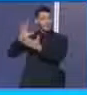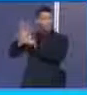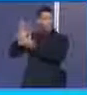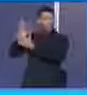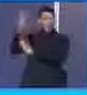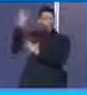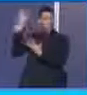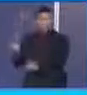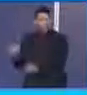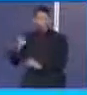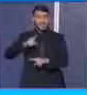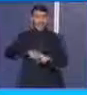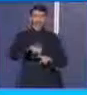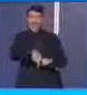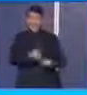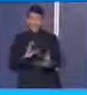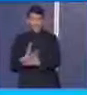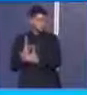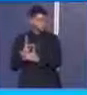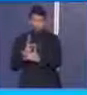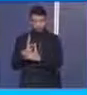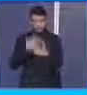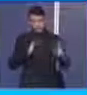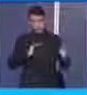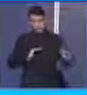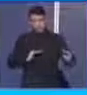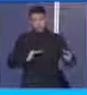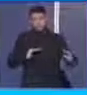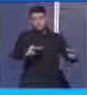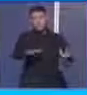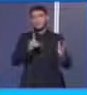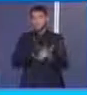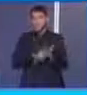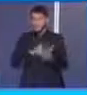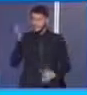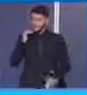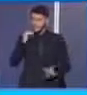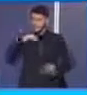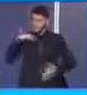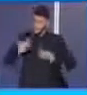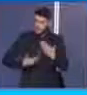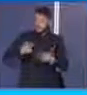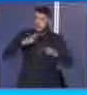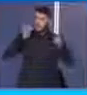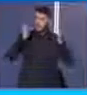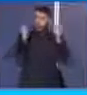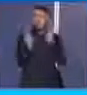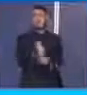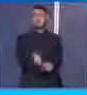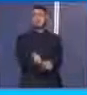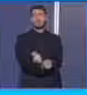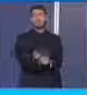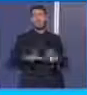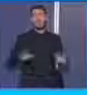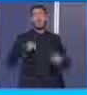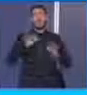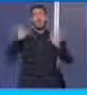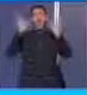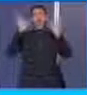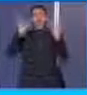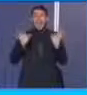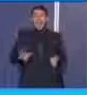Στην Ελλάδα στασιμότητα. Πρέπει να επιταχύνουμε τις αλλαγές. Δεν αρκούν όμως νομοθετικές ρυθμίσεις